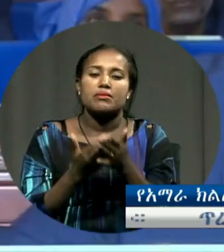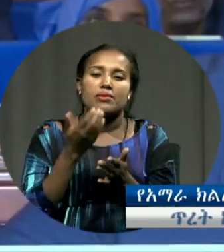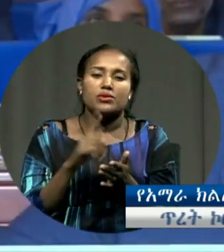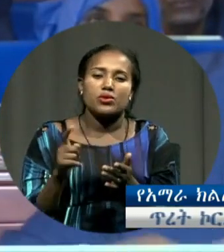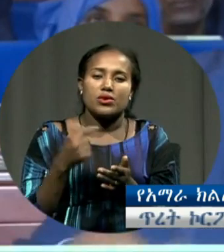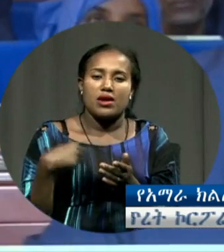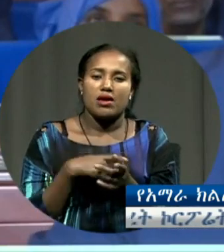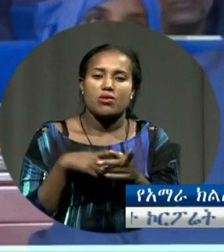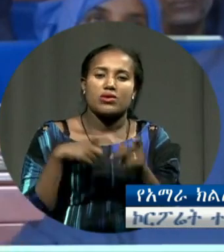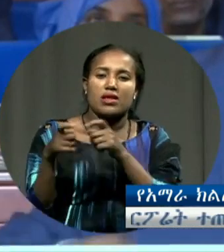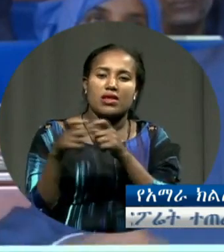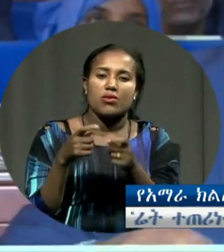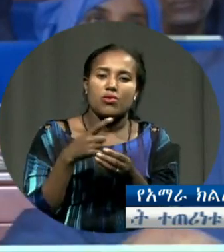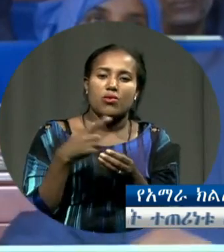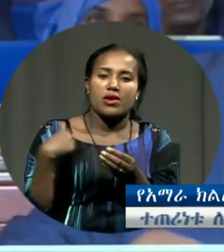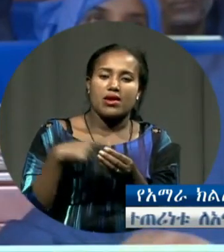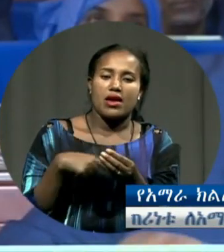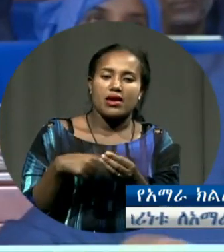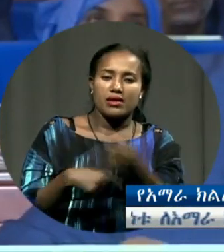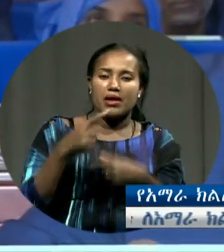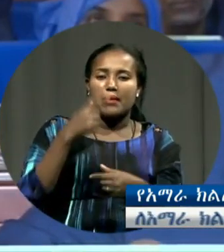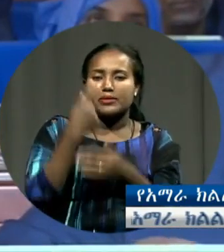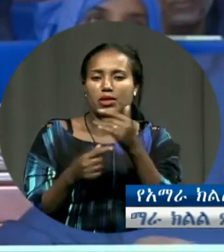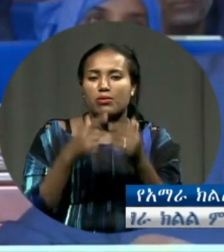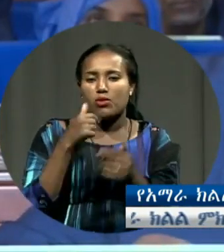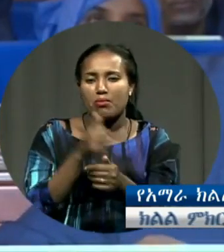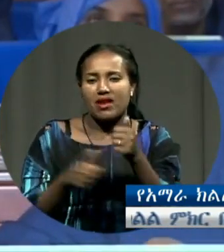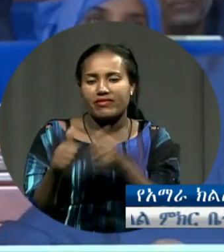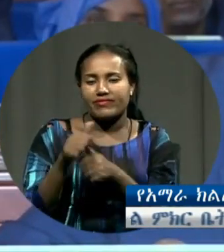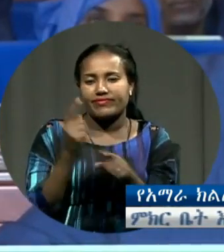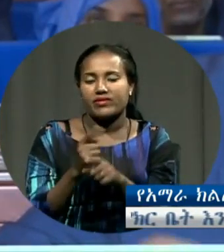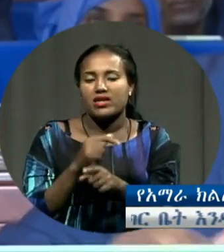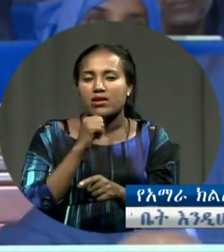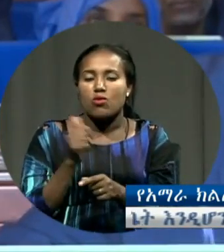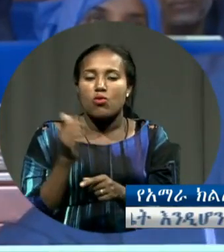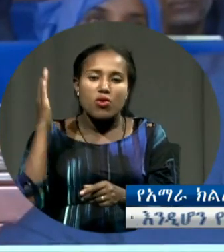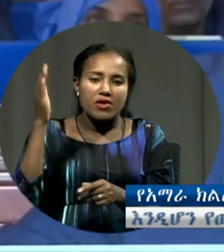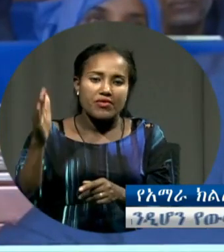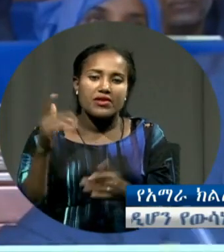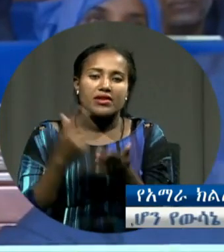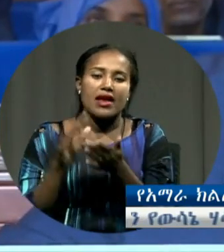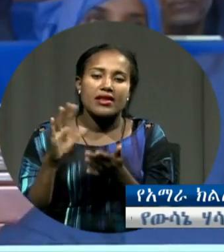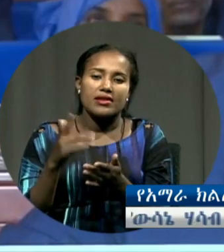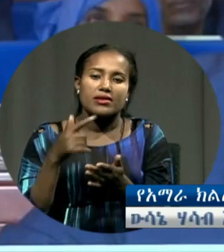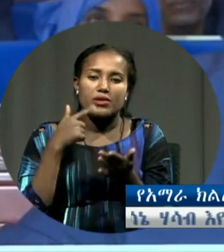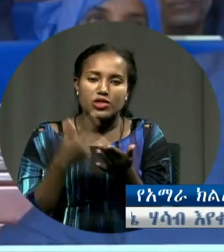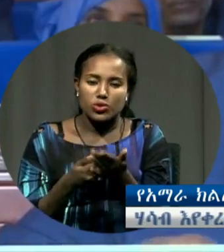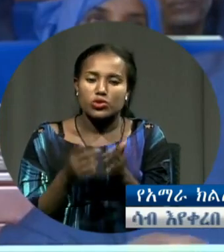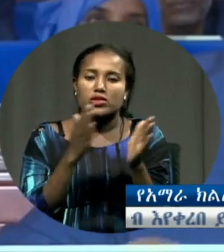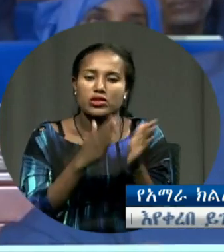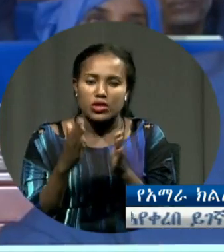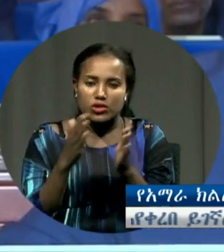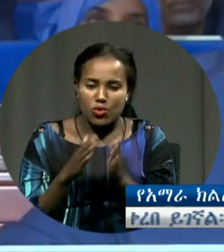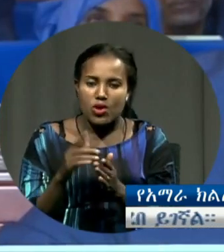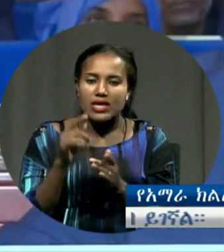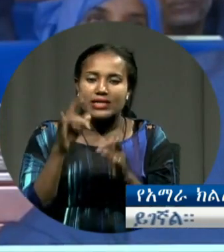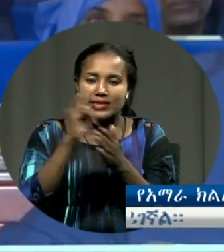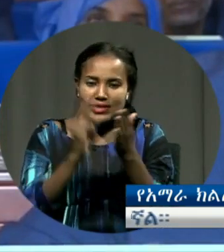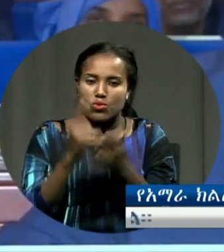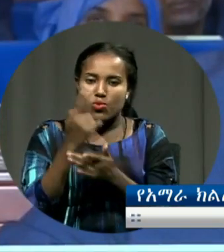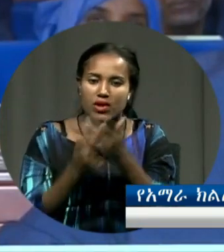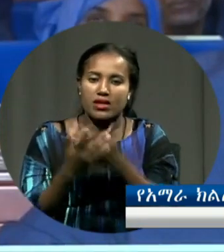እኛ እንቆጣጠረው ወደኛ ይምጣ ብሎ ብቻ ማለፍ አግባብነት የለውም። ወደፊት እንዲህ አይነት ሰነዶች ተዘጋጅተው ዝርዝር ውይይት